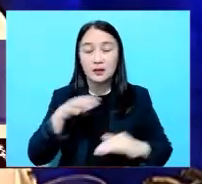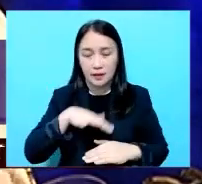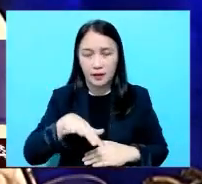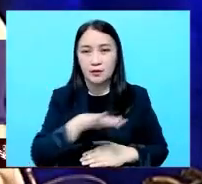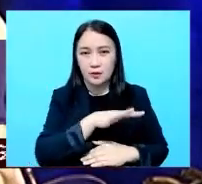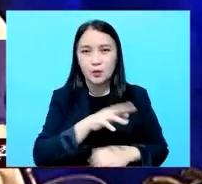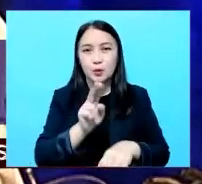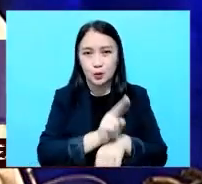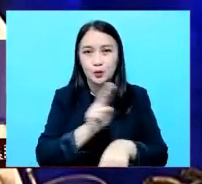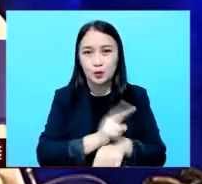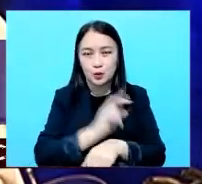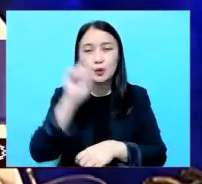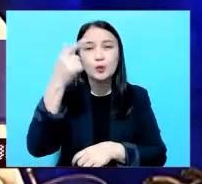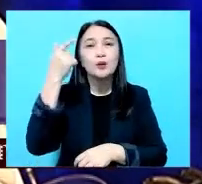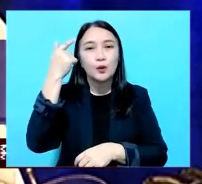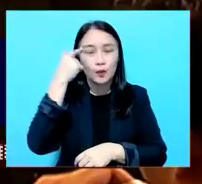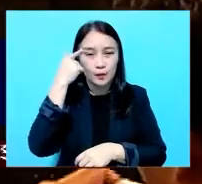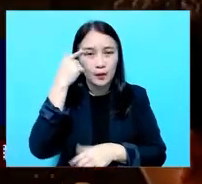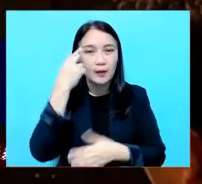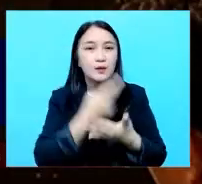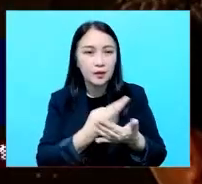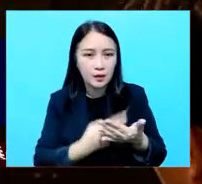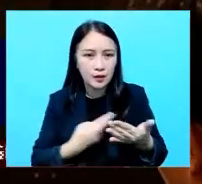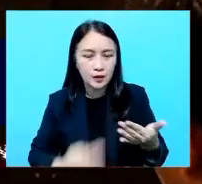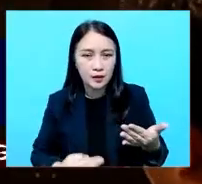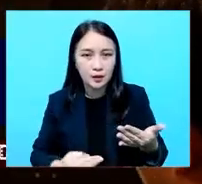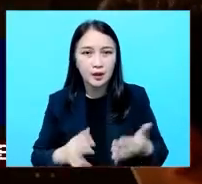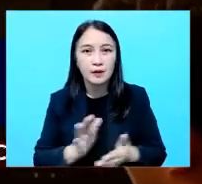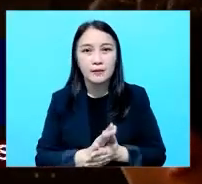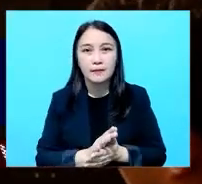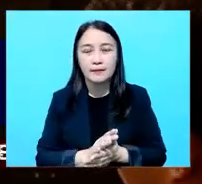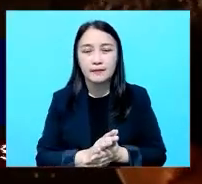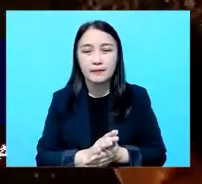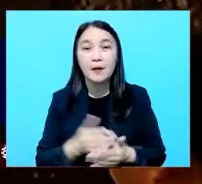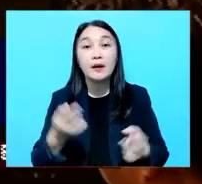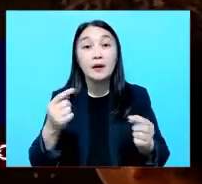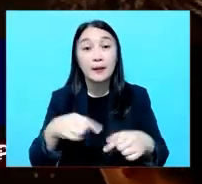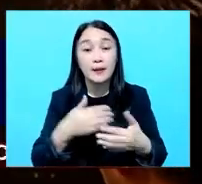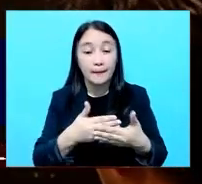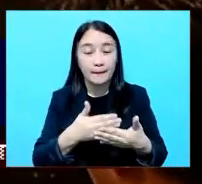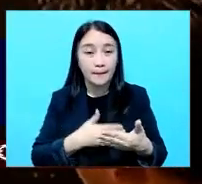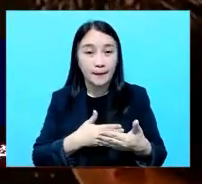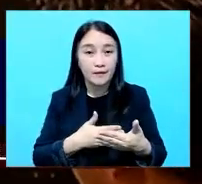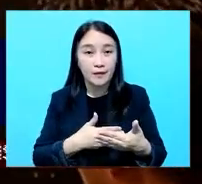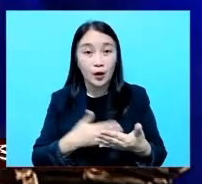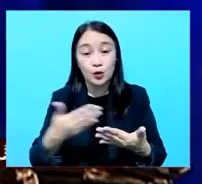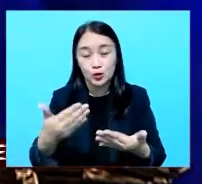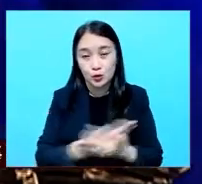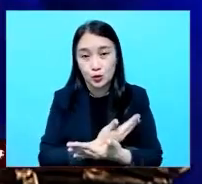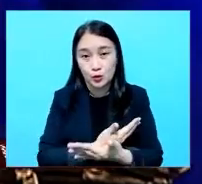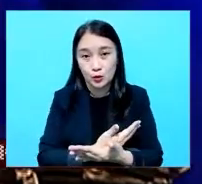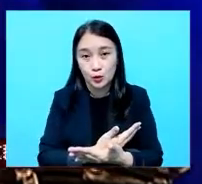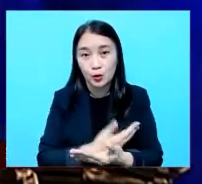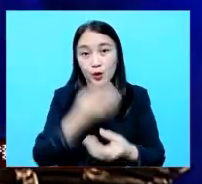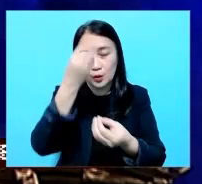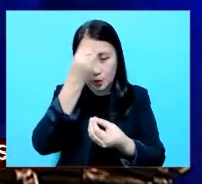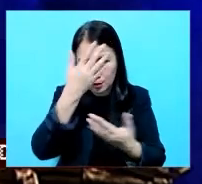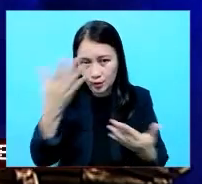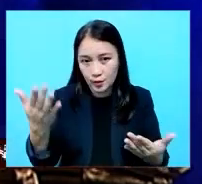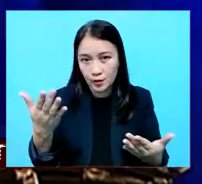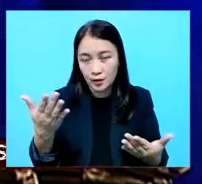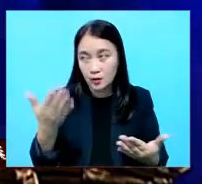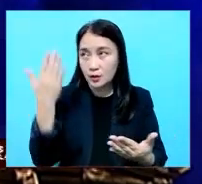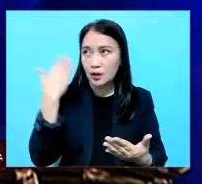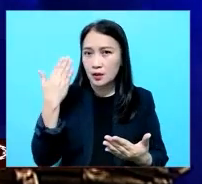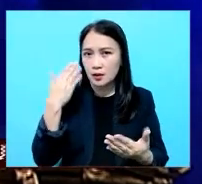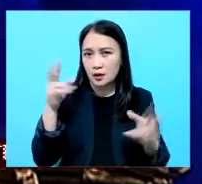government's resources and the full force of the law. Bago na rin daw ang mandato ng NTF-LCAC. Kung dati tinawag silang